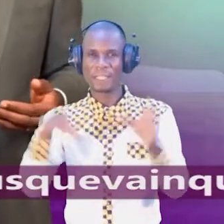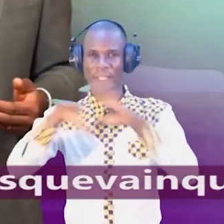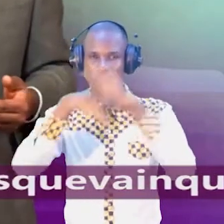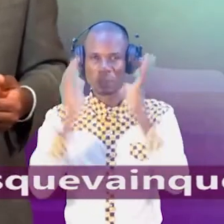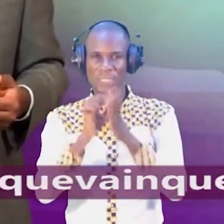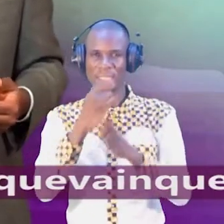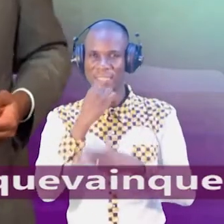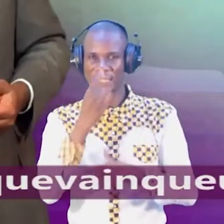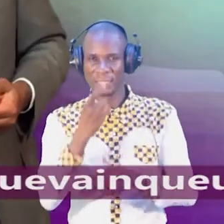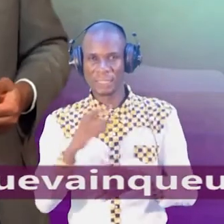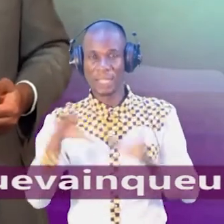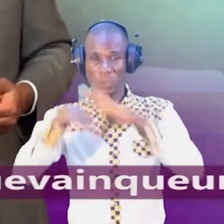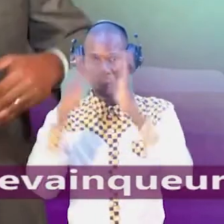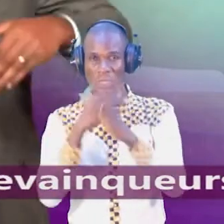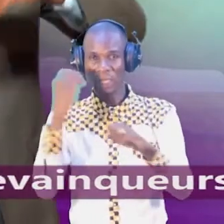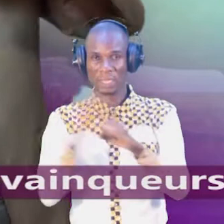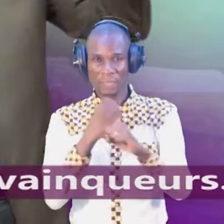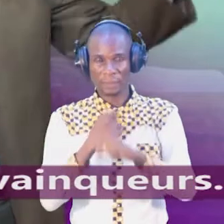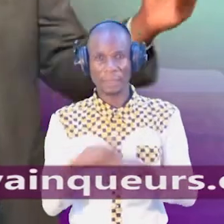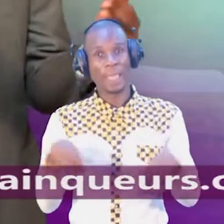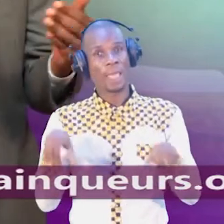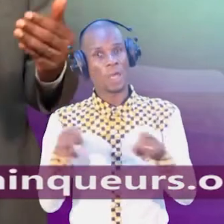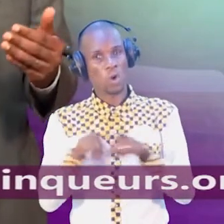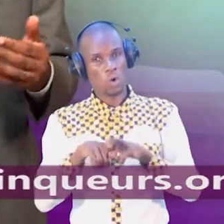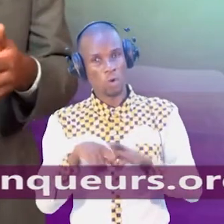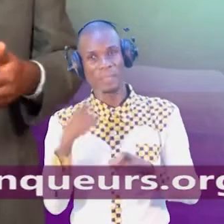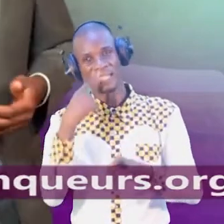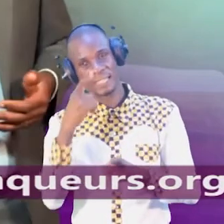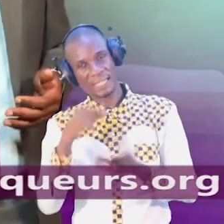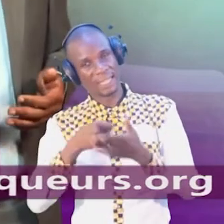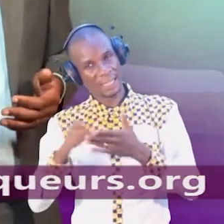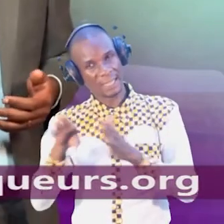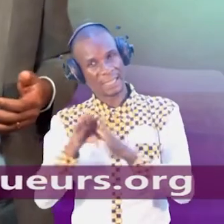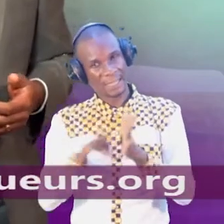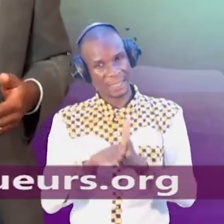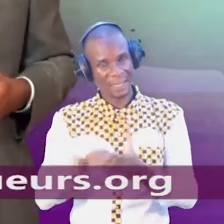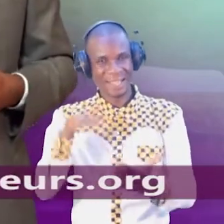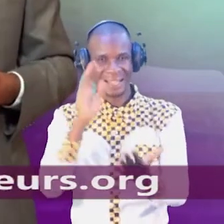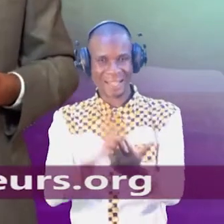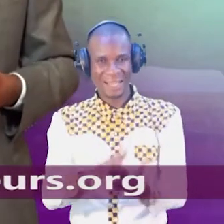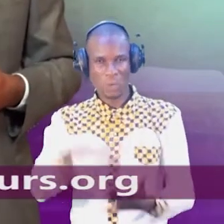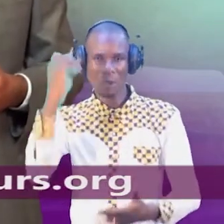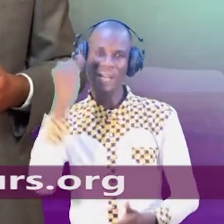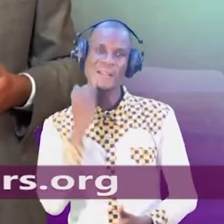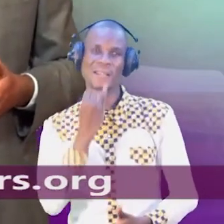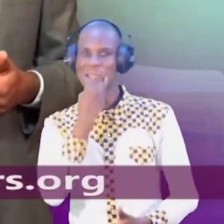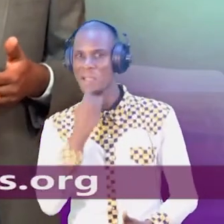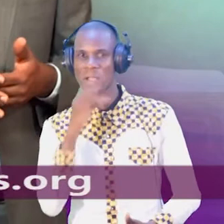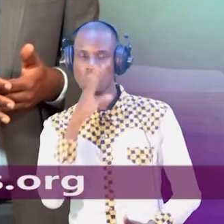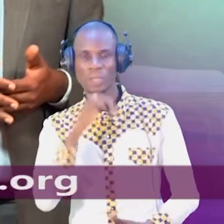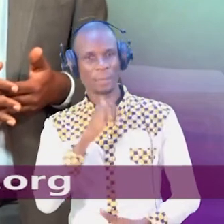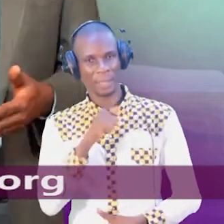mobeko ya libwa ezali kowuta na nzambe ya solo oyo azali kotala ete na maso ezali kolobama mpe kosalama